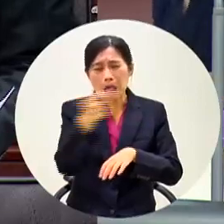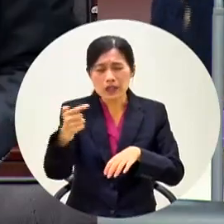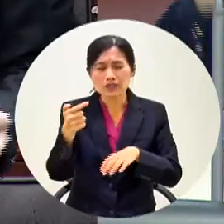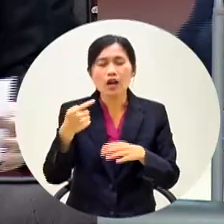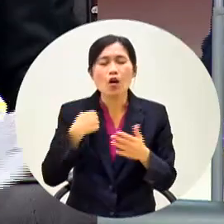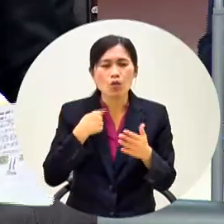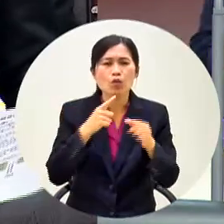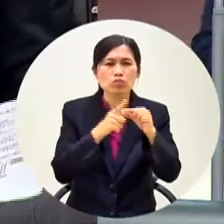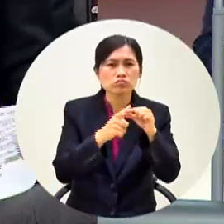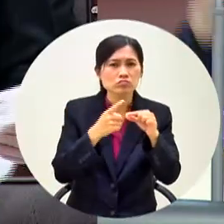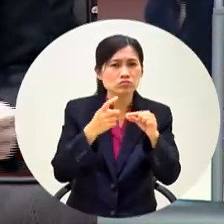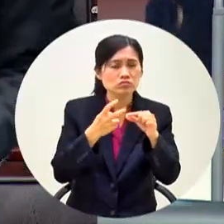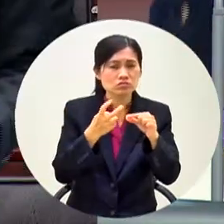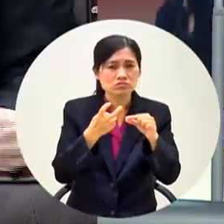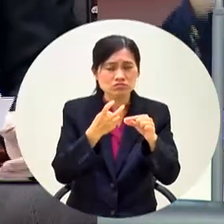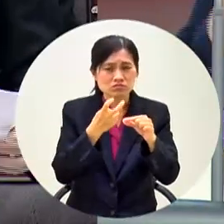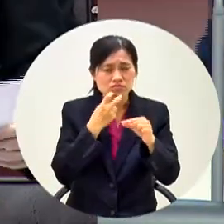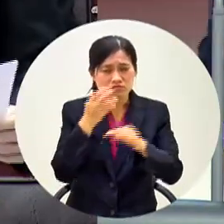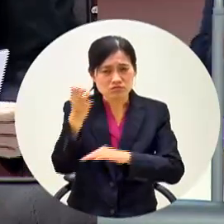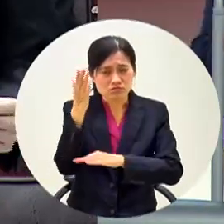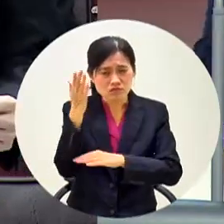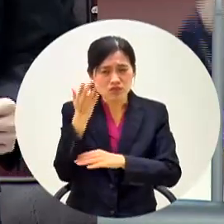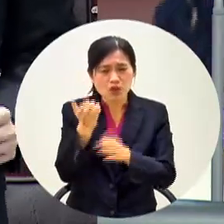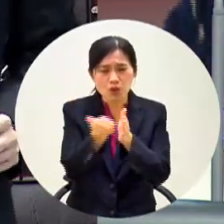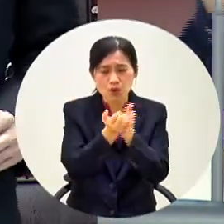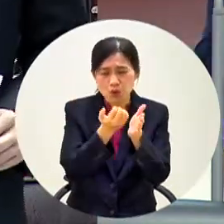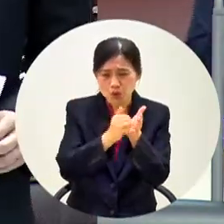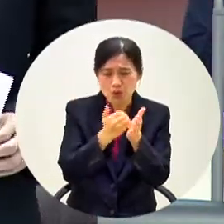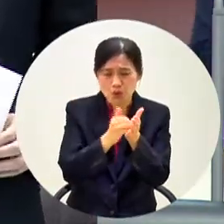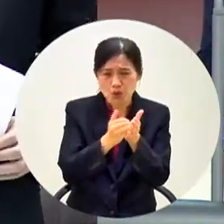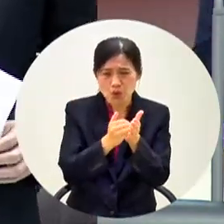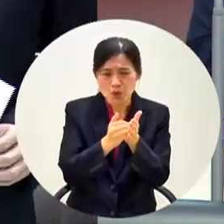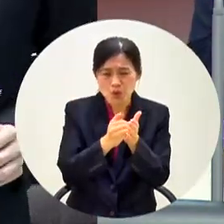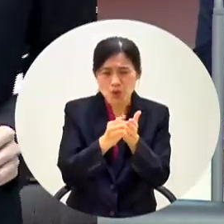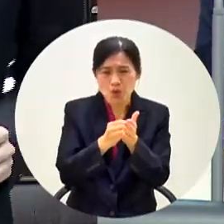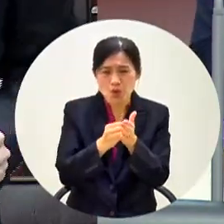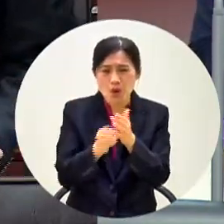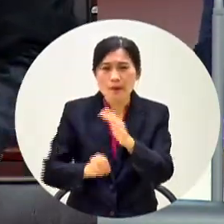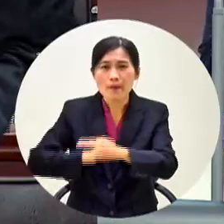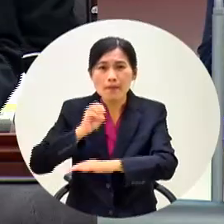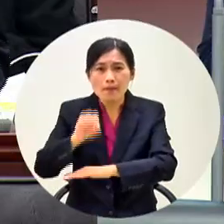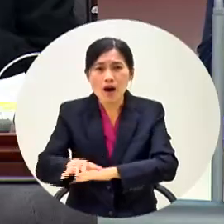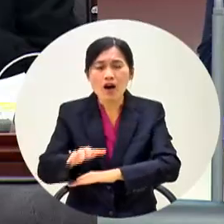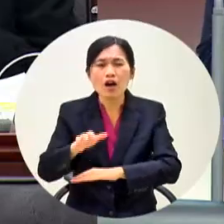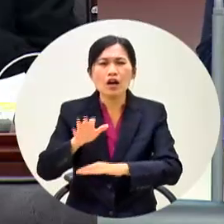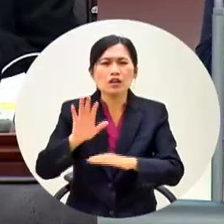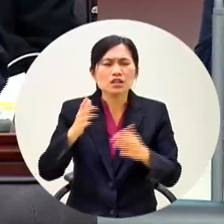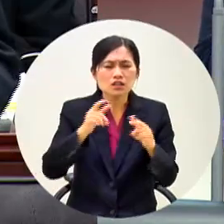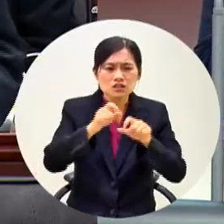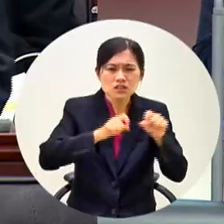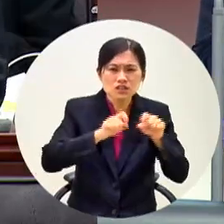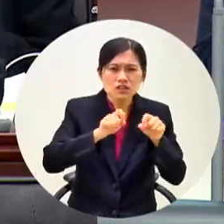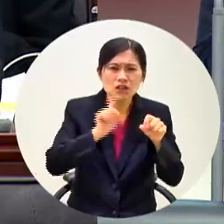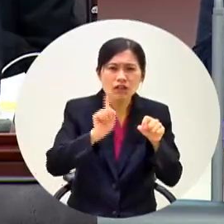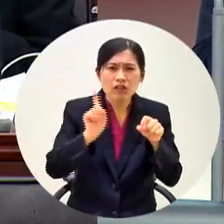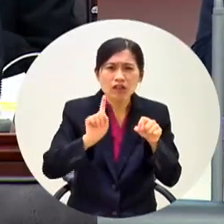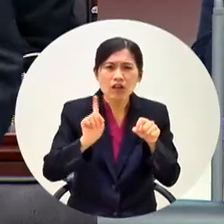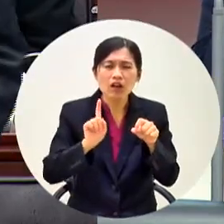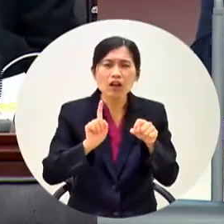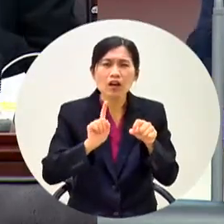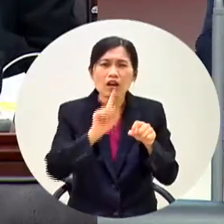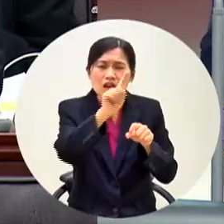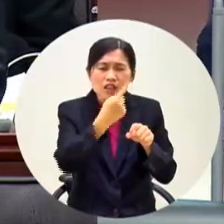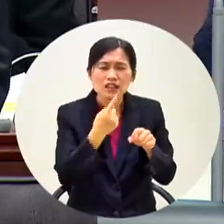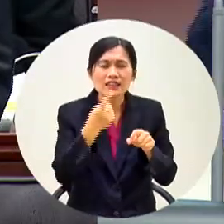去把这个预算编下来，我们也能够理解。但是要进行这个计划的 问题来自于新材料循环经济